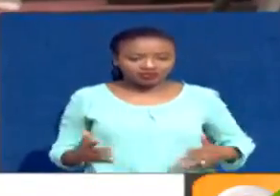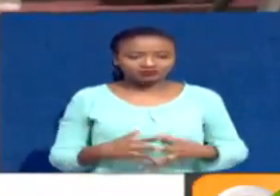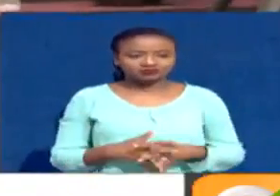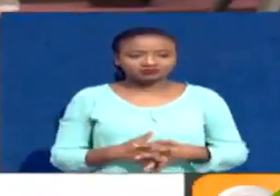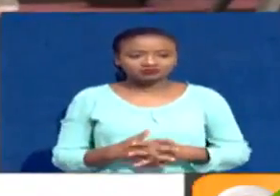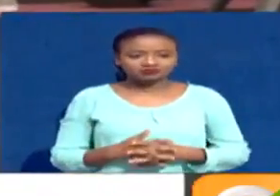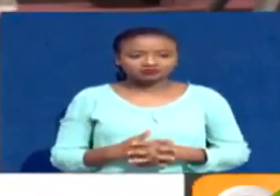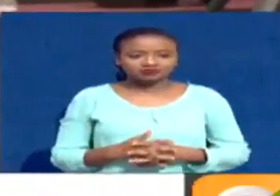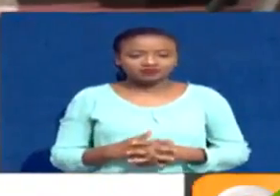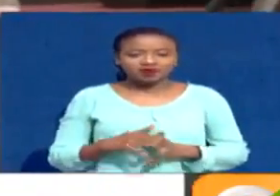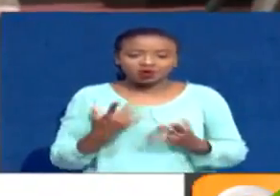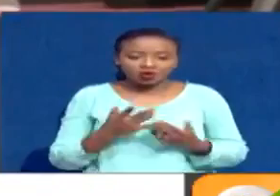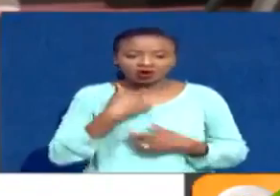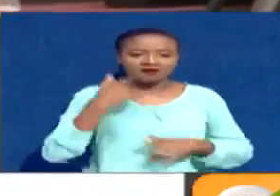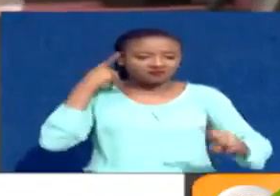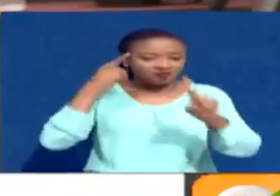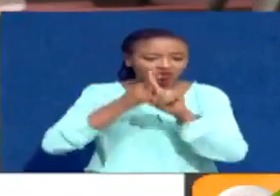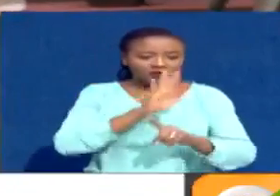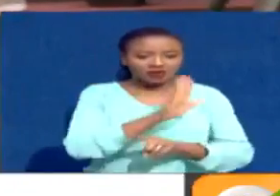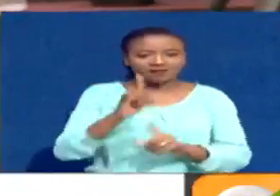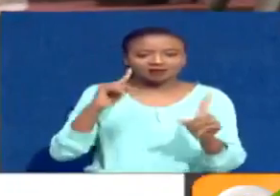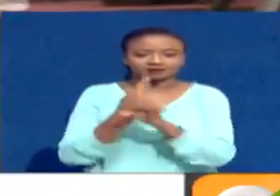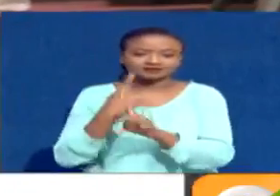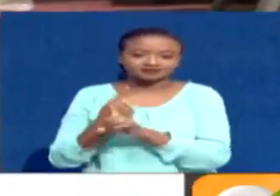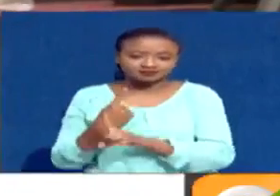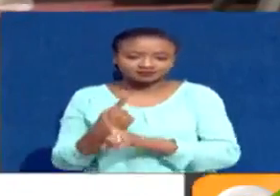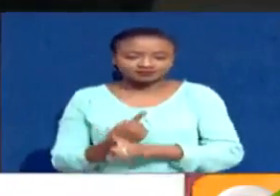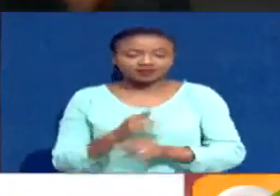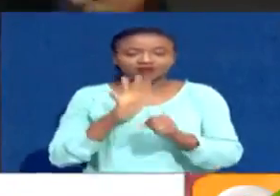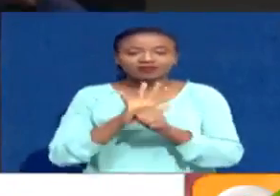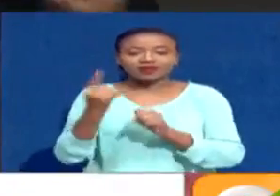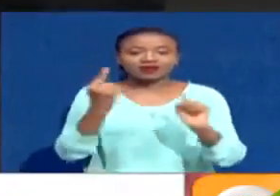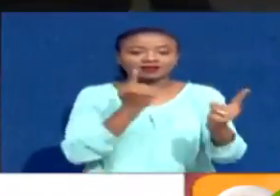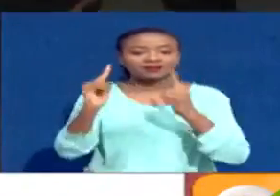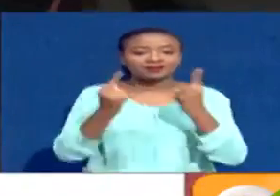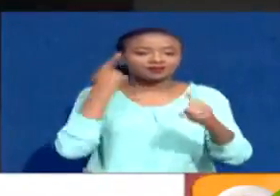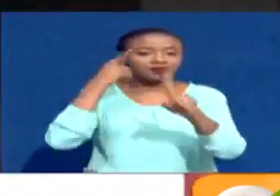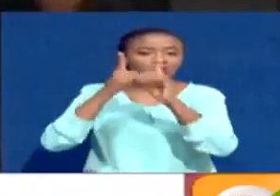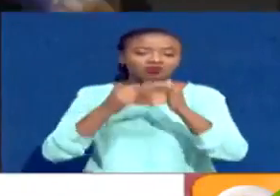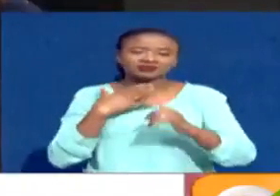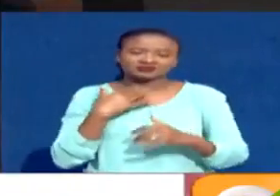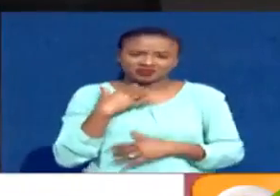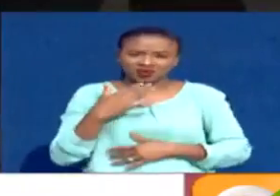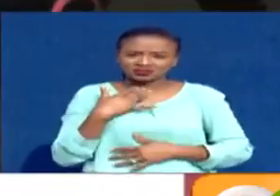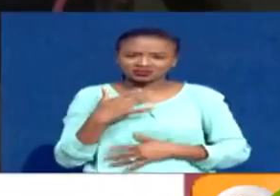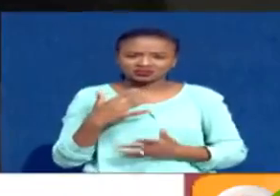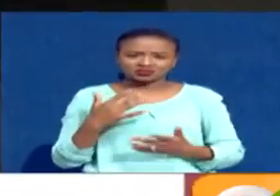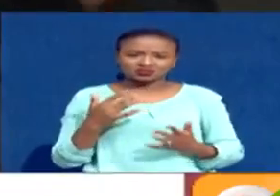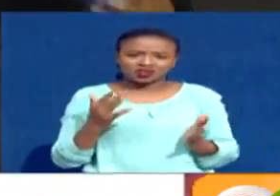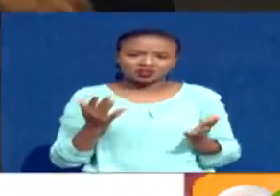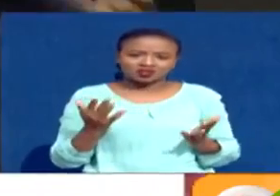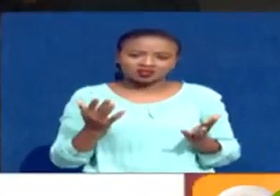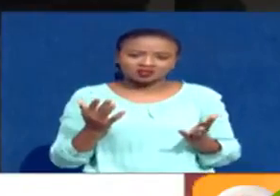akona lengo tofauti ya kukuja kutaka ku, wengi wanakuja wanakuambia like nataka sana